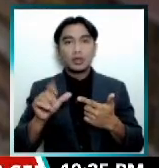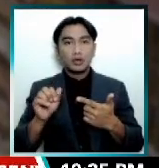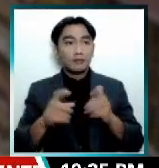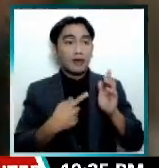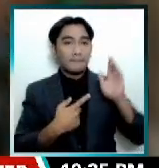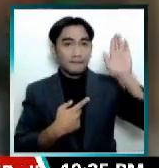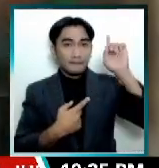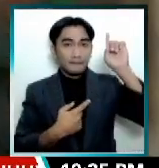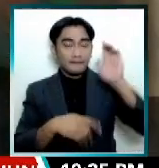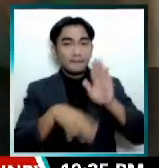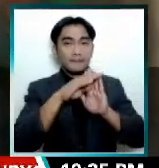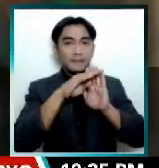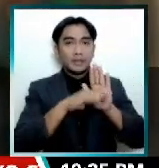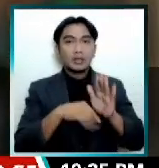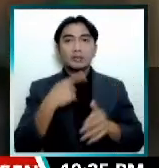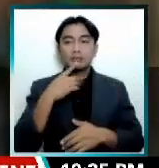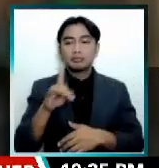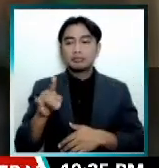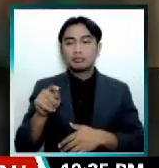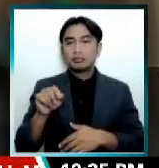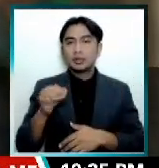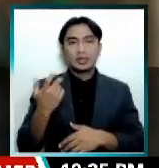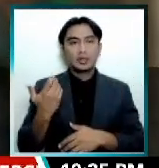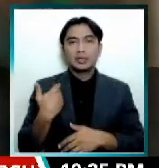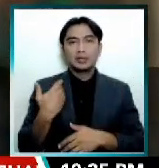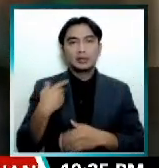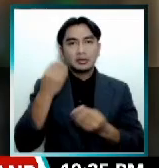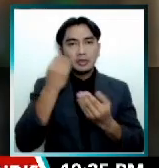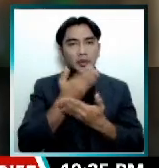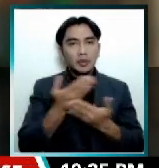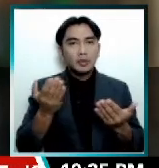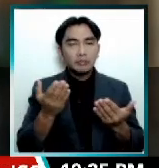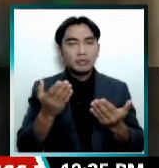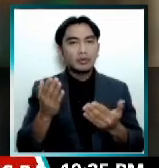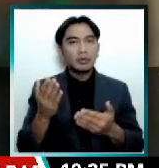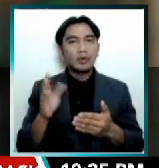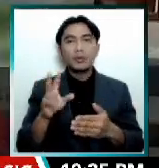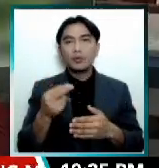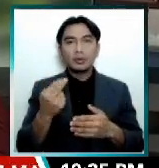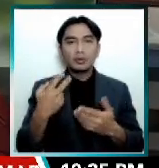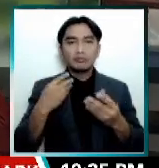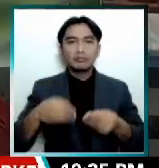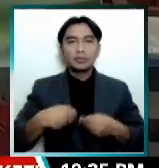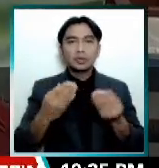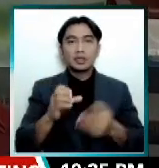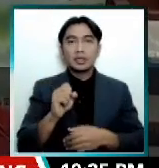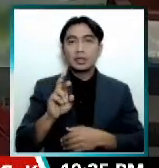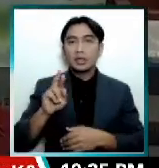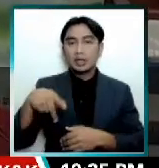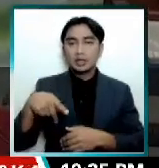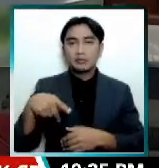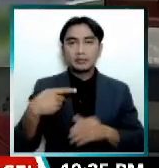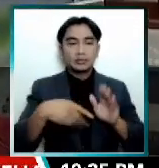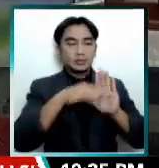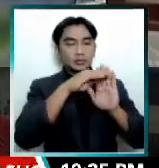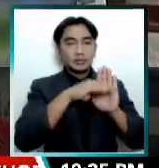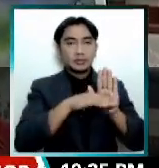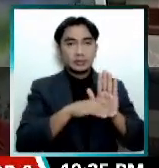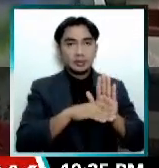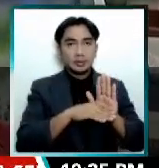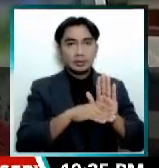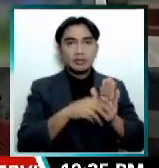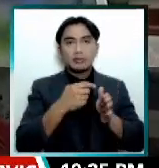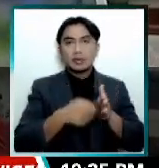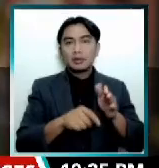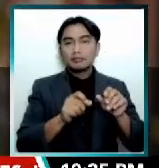pa masabi ng DTI kung kailan maglalabas ng panibagong suggested retail price guide pero nakikipag-ugnayan na raw